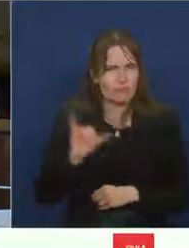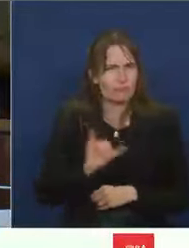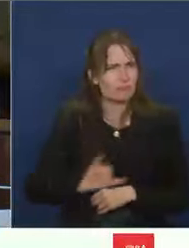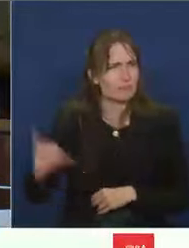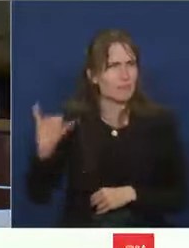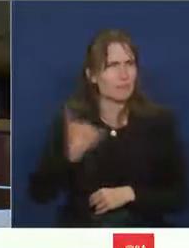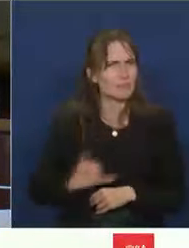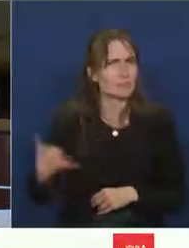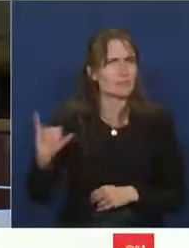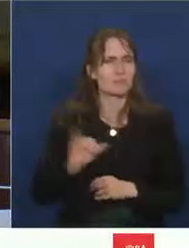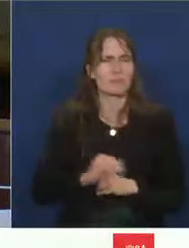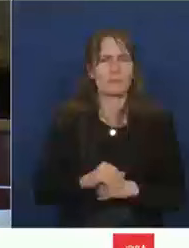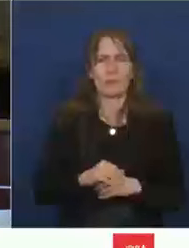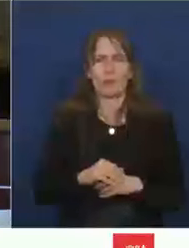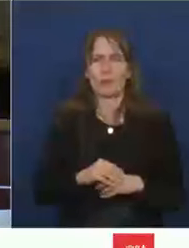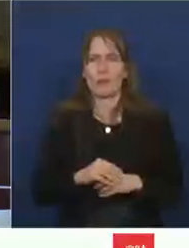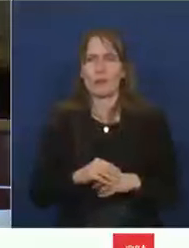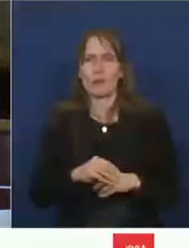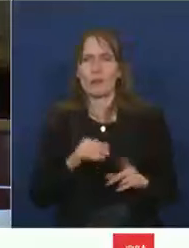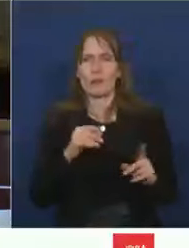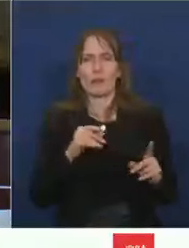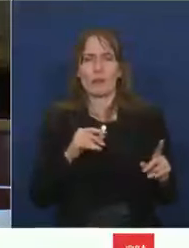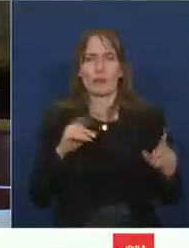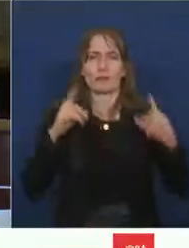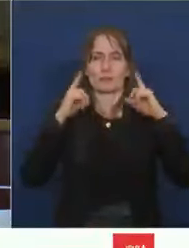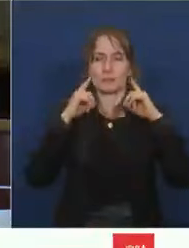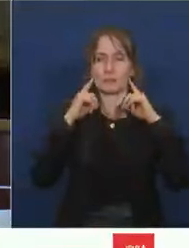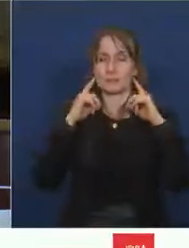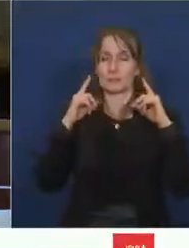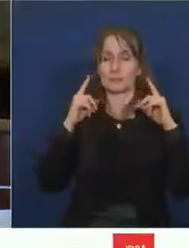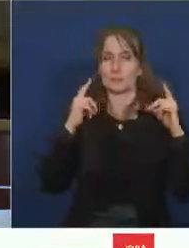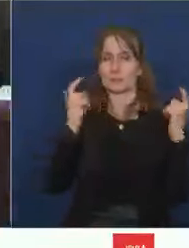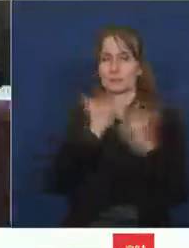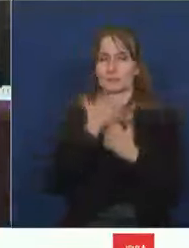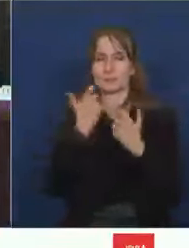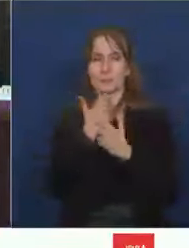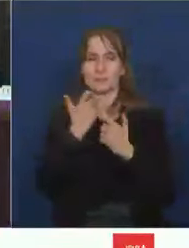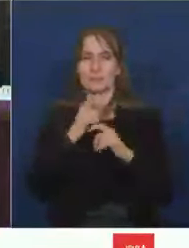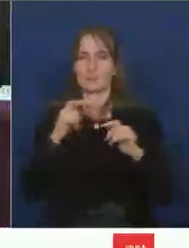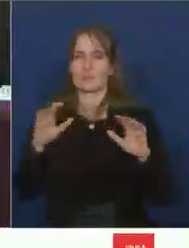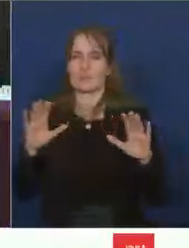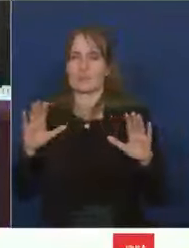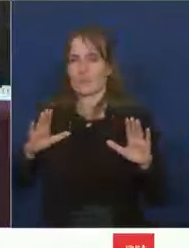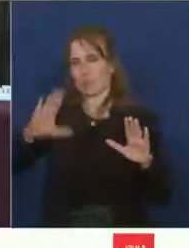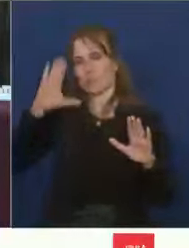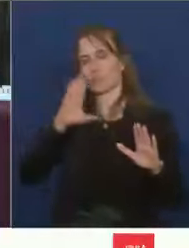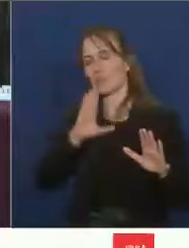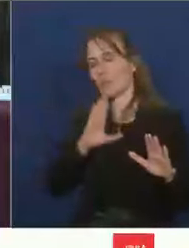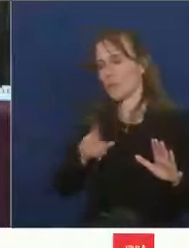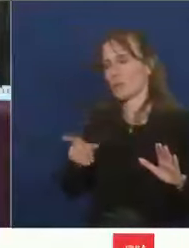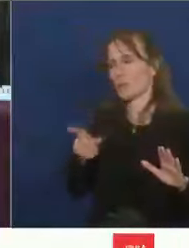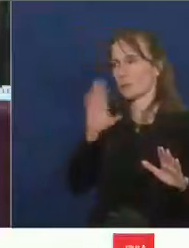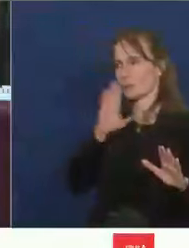seul dealer. Alors, vous le laissez parler, s'il vous plaît, on vous a écouté. Laissez-le parler.